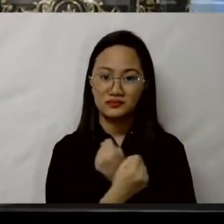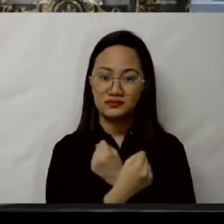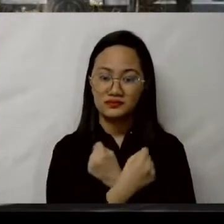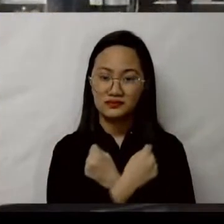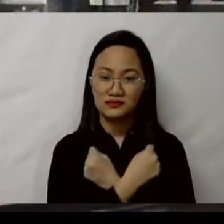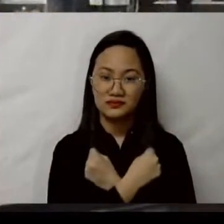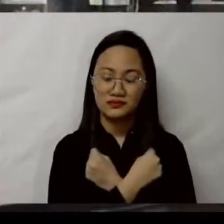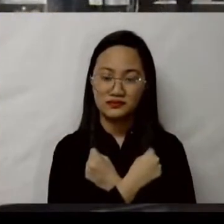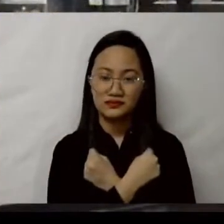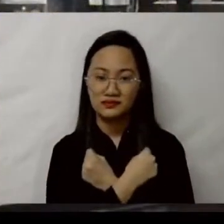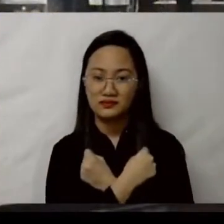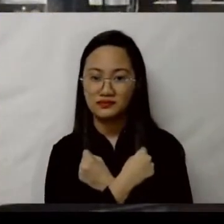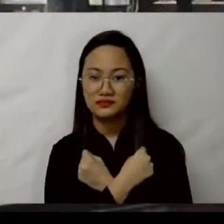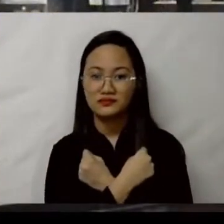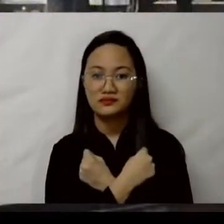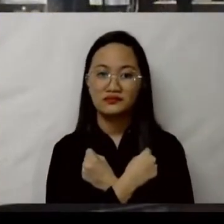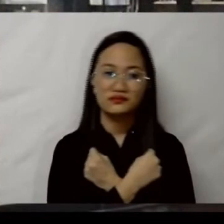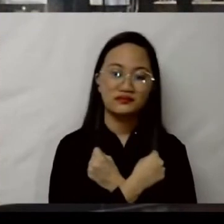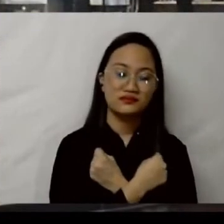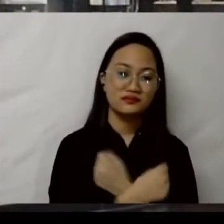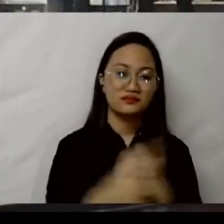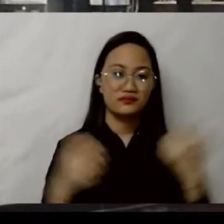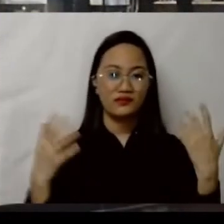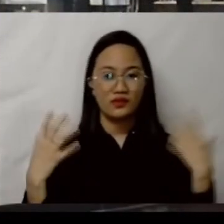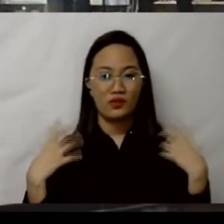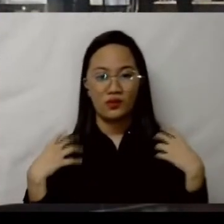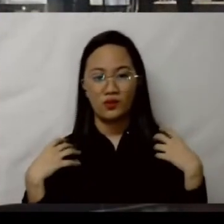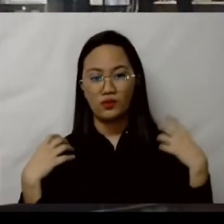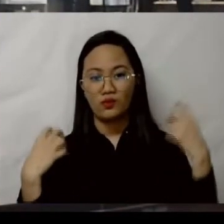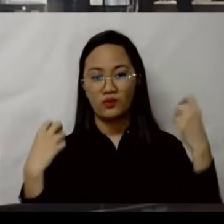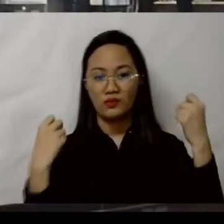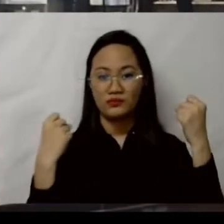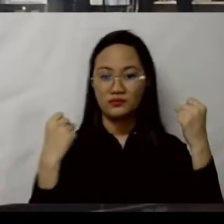tanggulan at lakas, buong